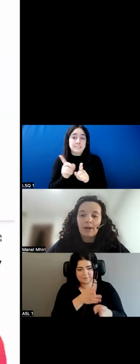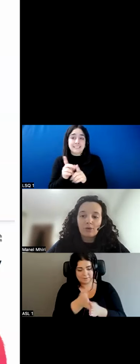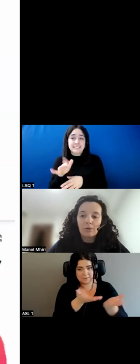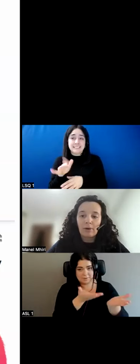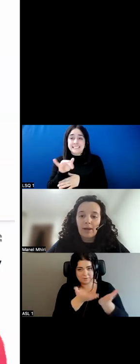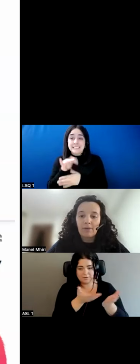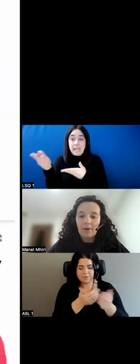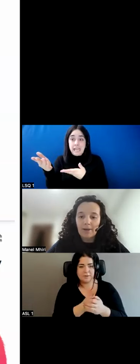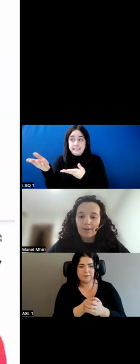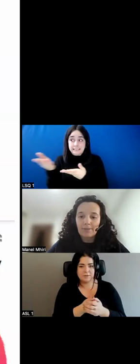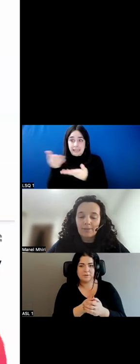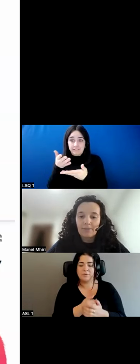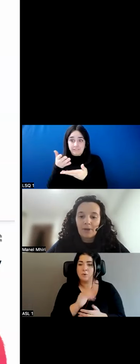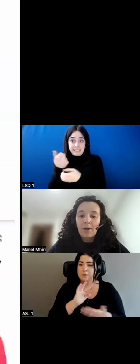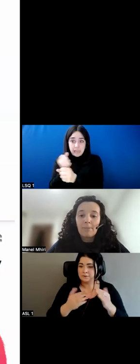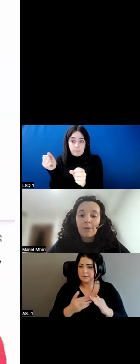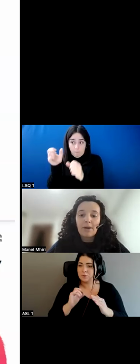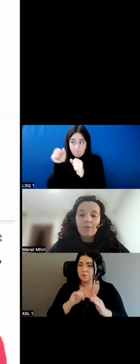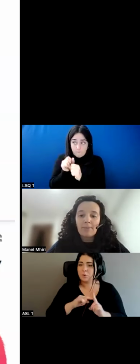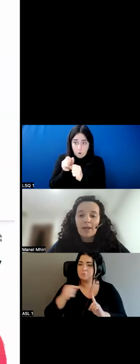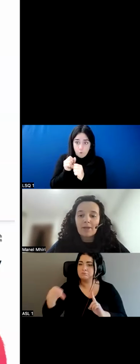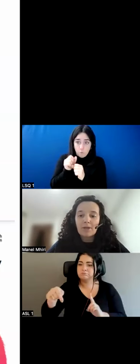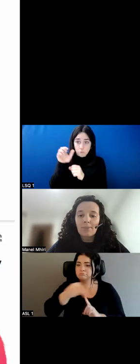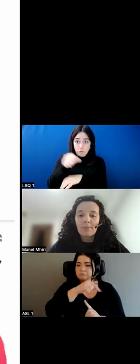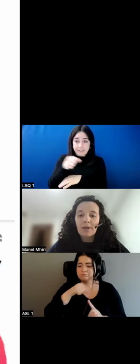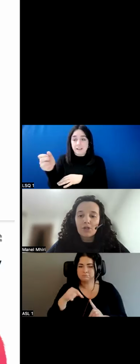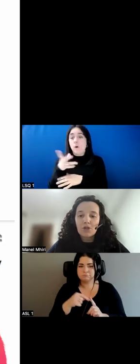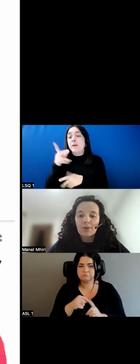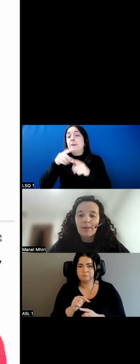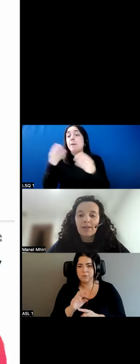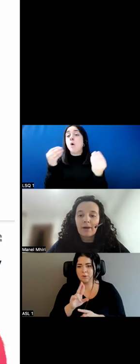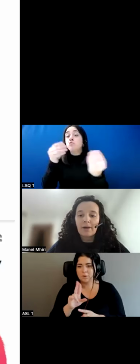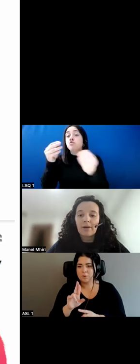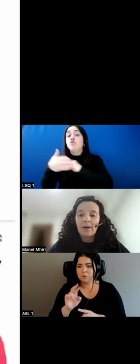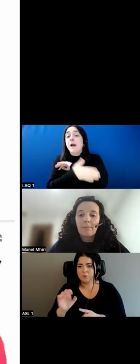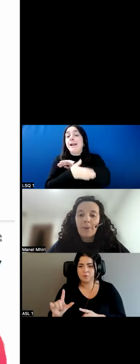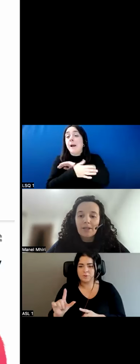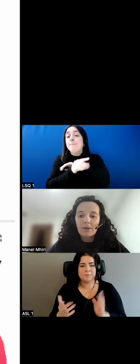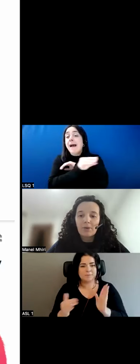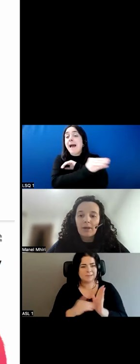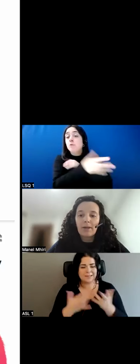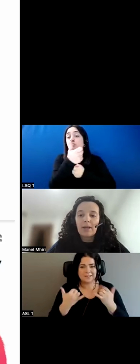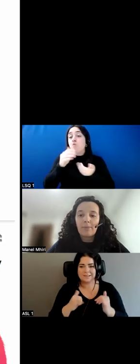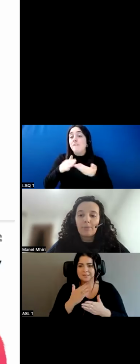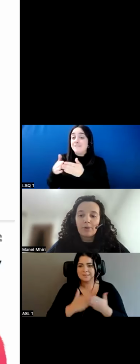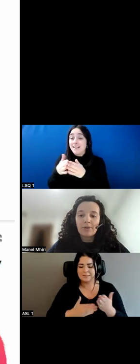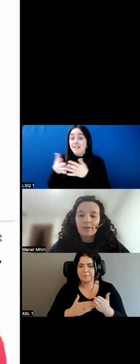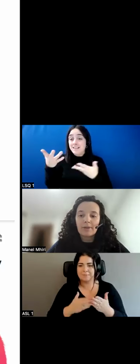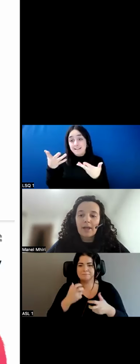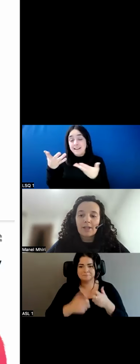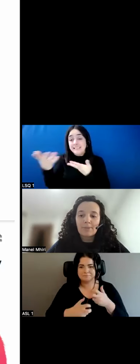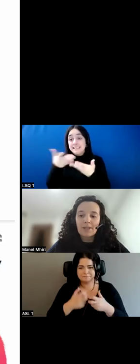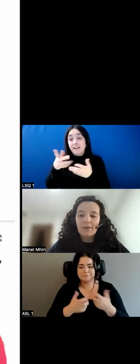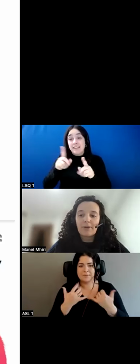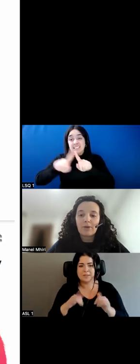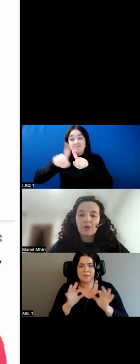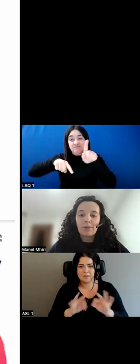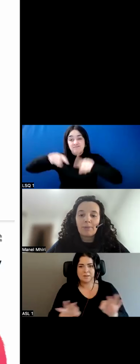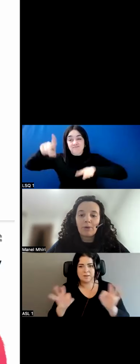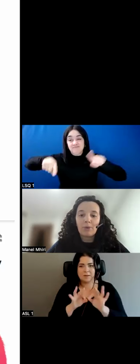ces services dans les régions rurales et urbaines. Mais il y a encore des problèmes qui